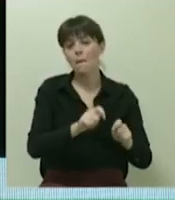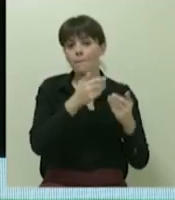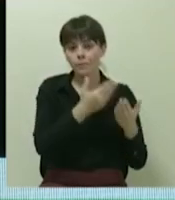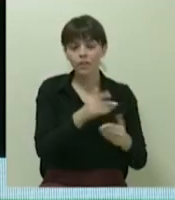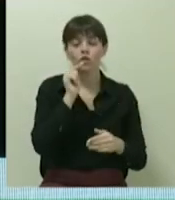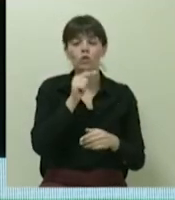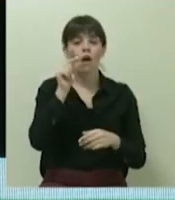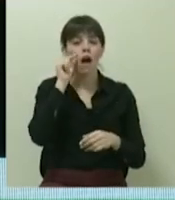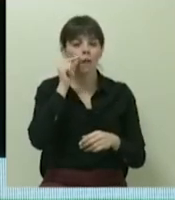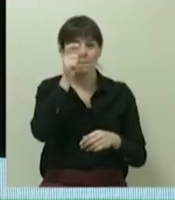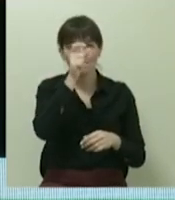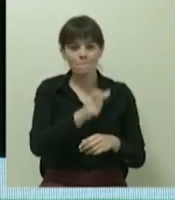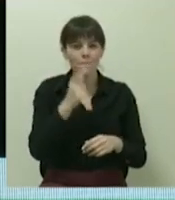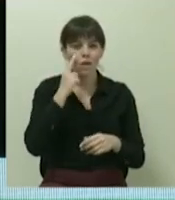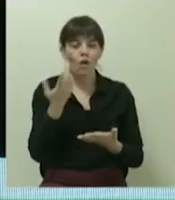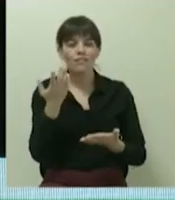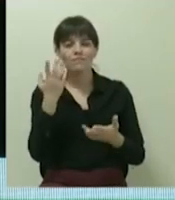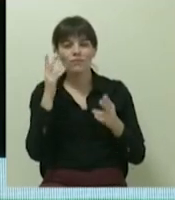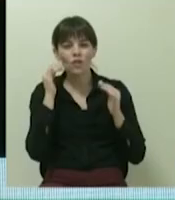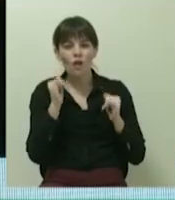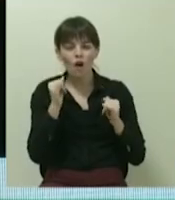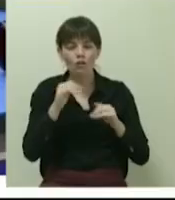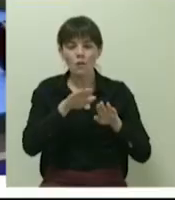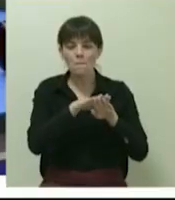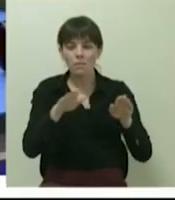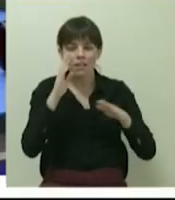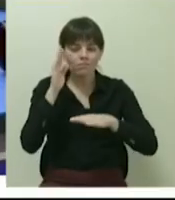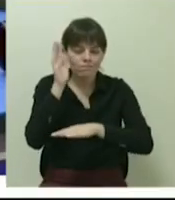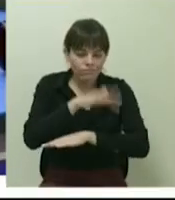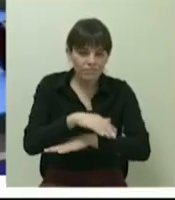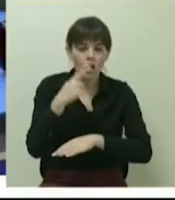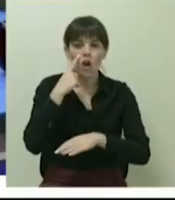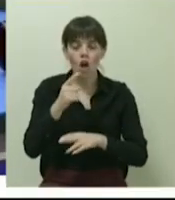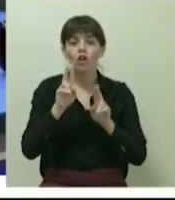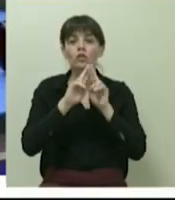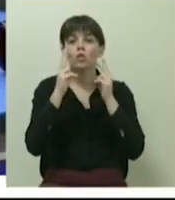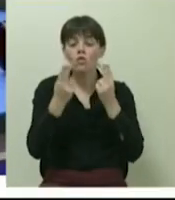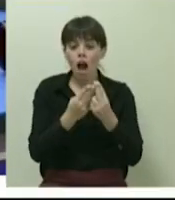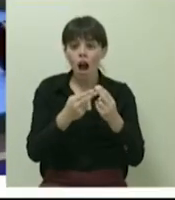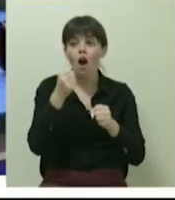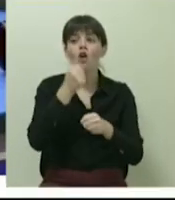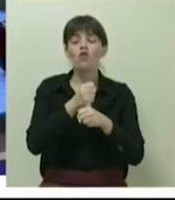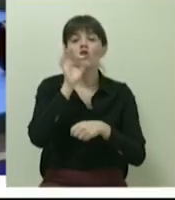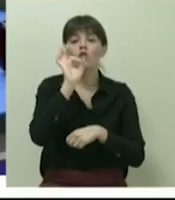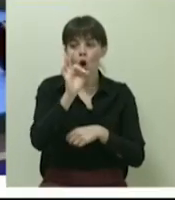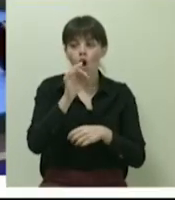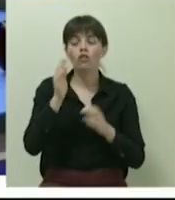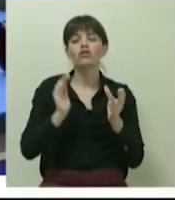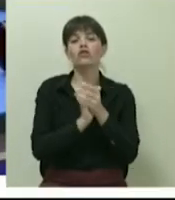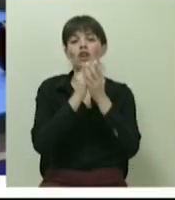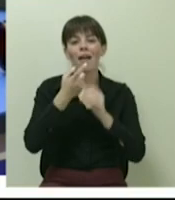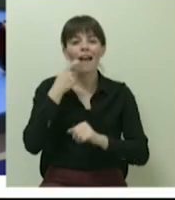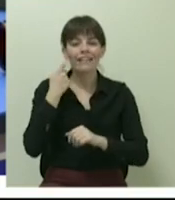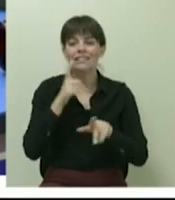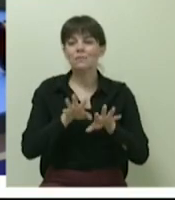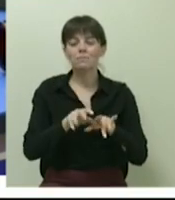Şu adamcağız mahvolmuş vaziyette masaya yığılmış olan dünya Go şampiyonu. Eskiden